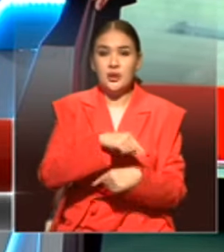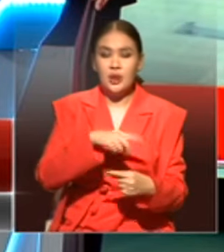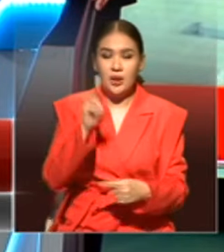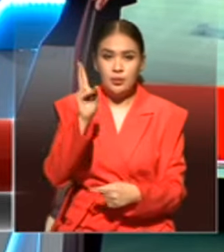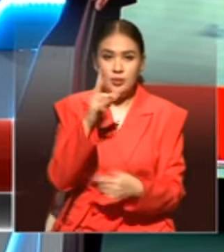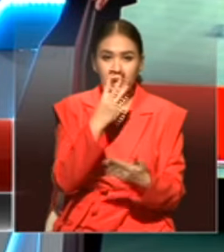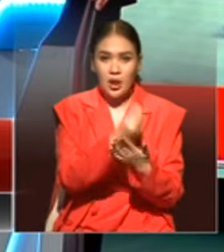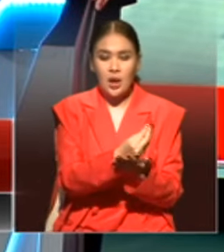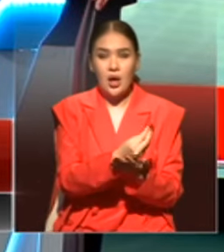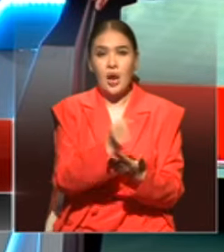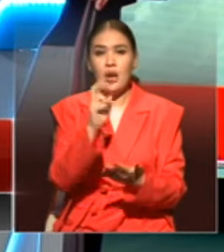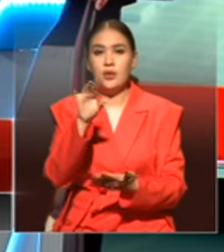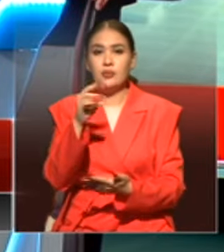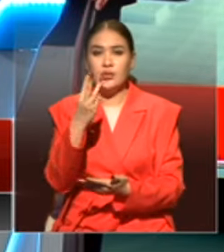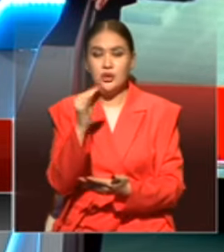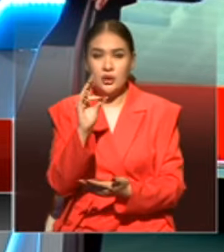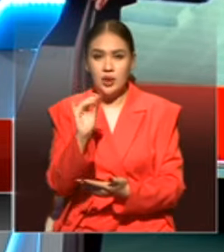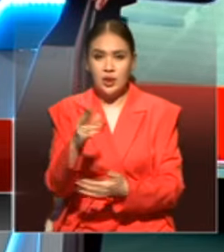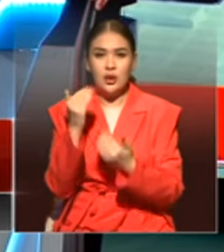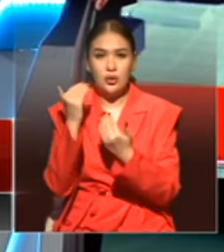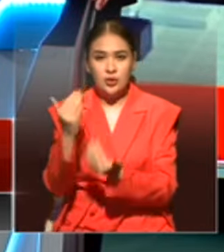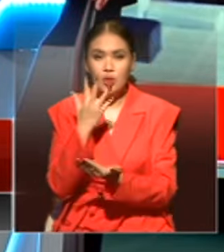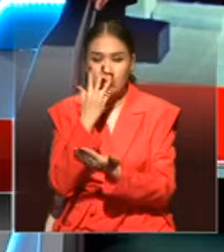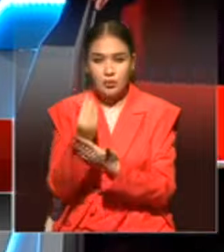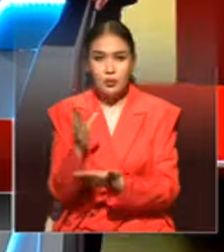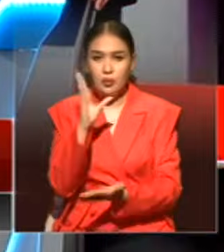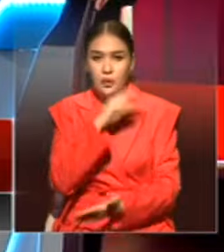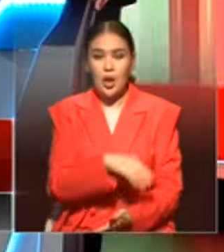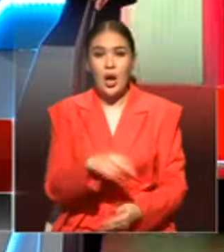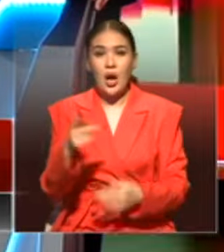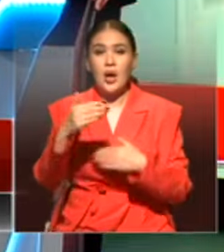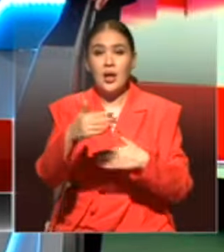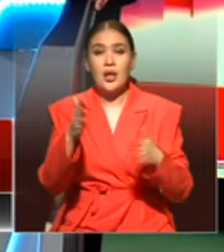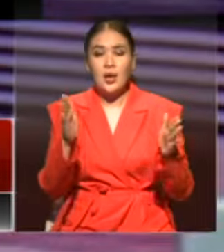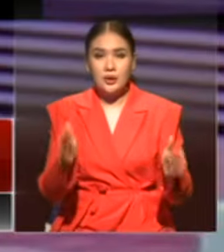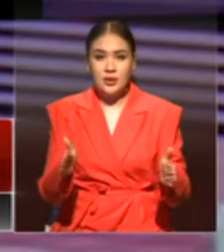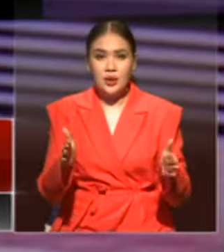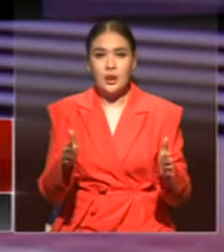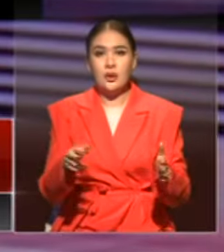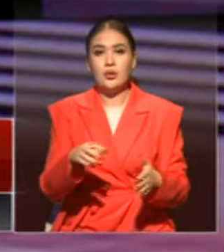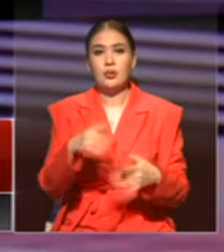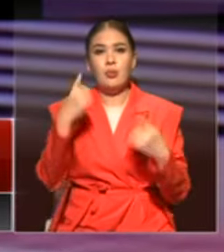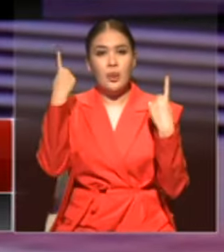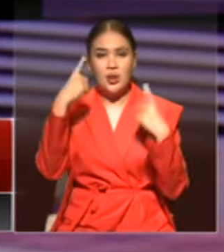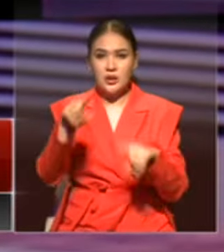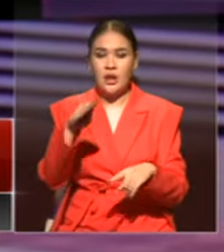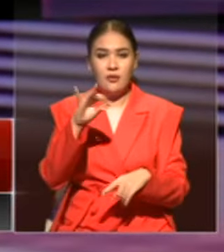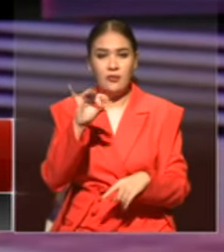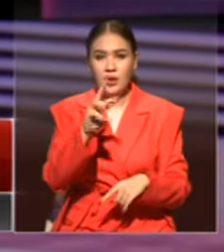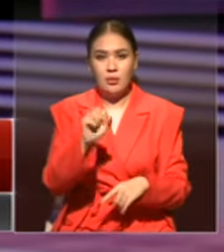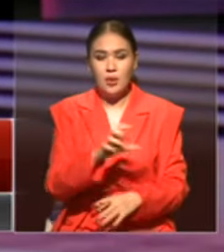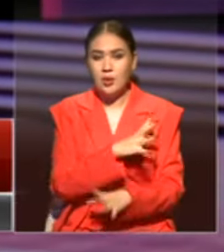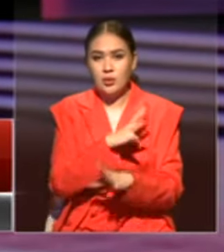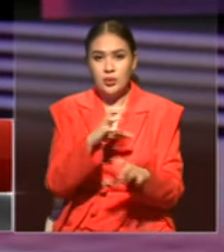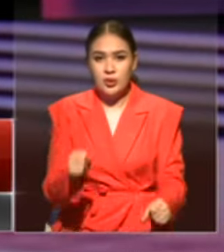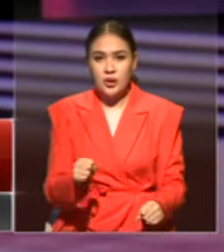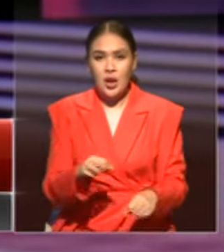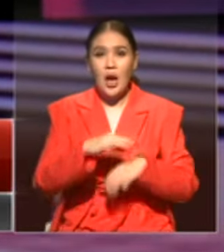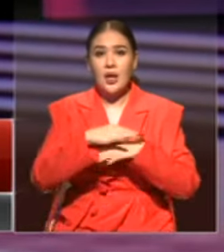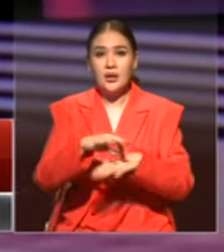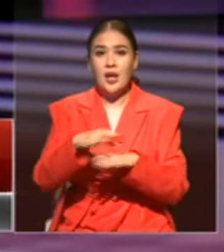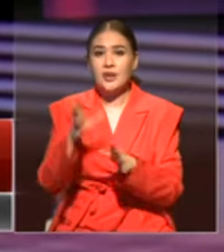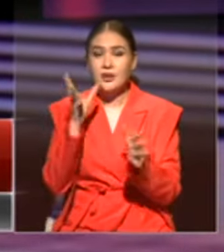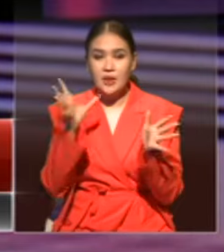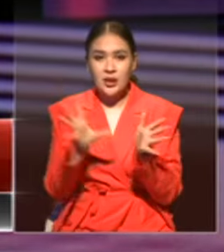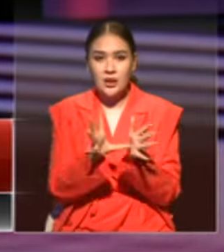жаңа әкімшіліктің басқа біреудің иелігінде болуы мүмкін. Ода тұратын контейнер басқа бір фирманікі болуы мүмкін. Сол жерді тасымалдайтын техниканы